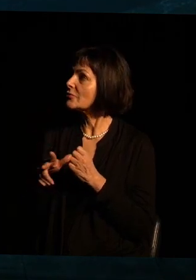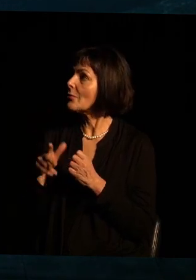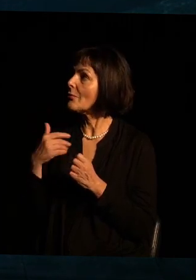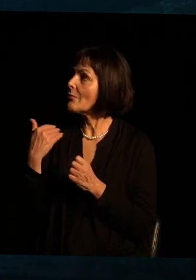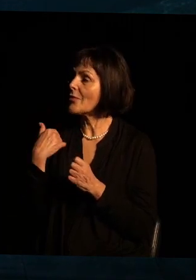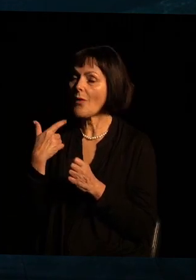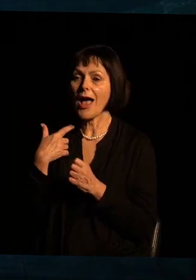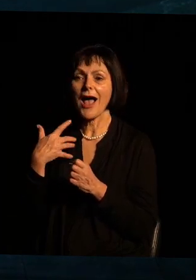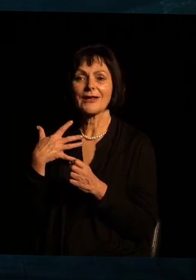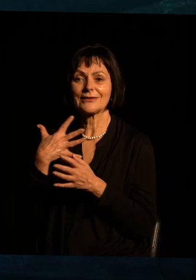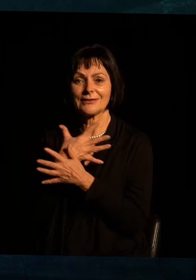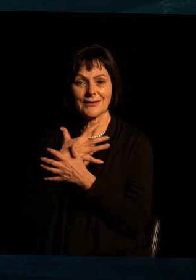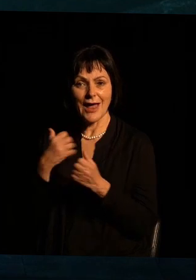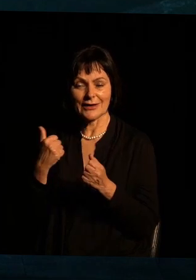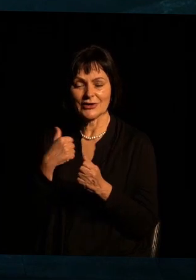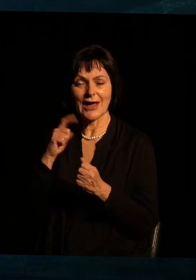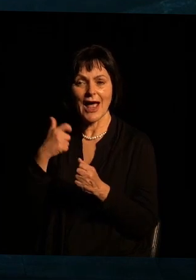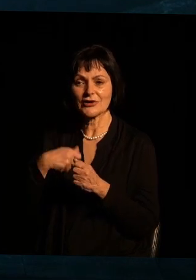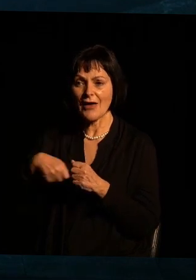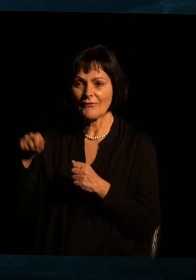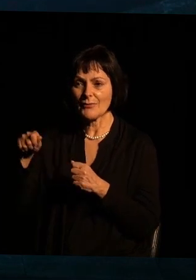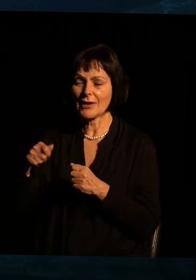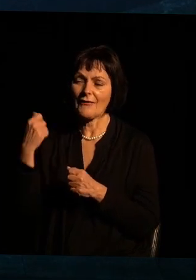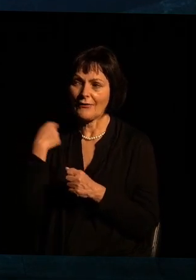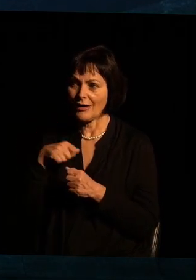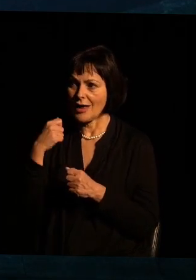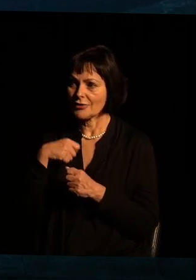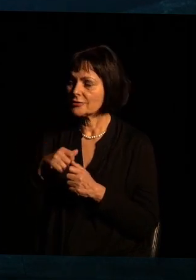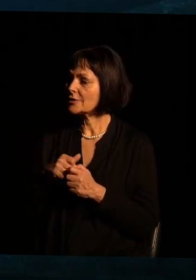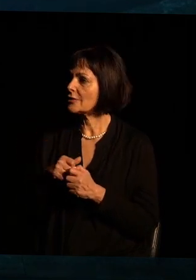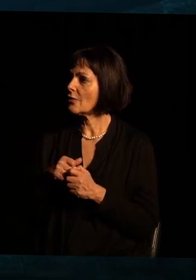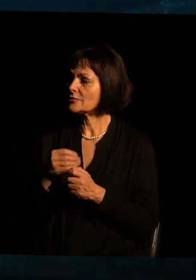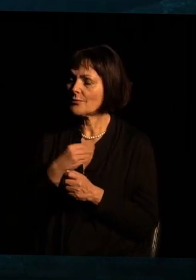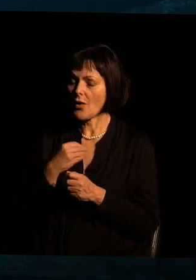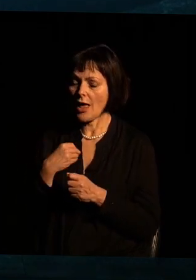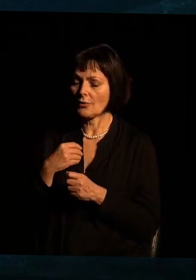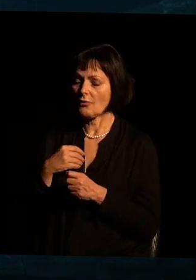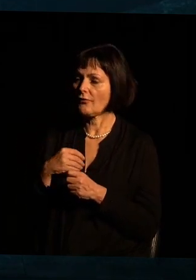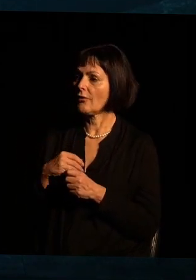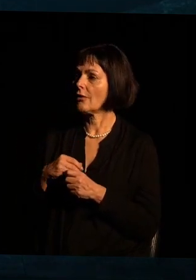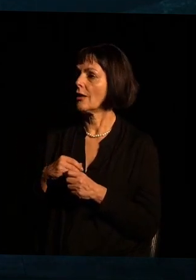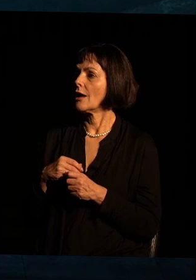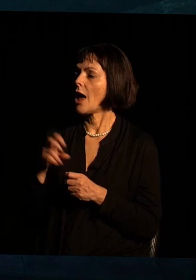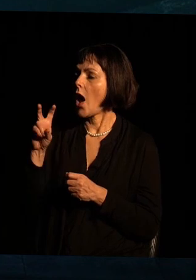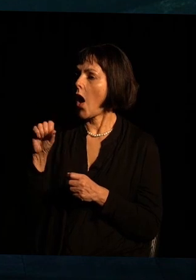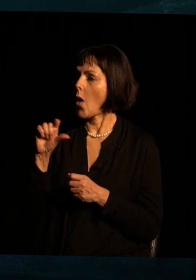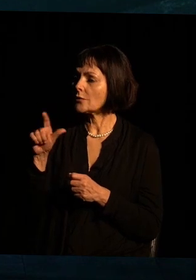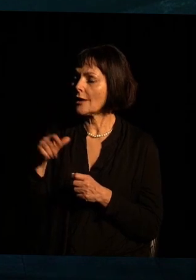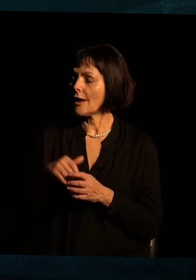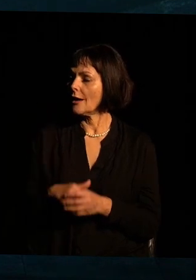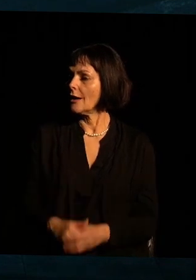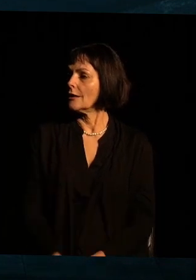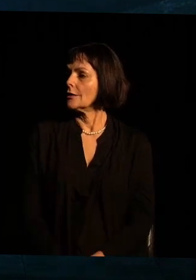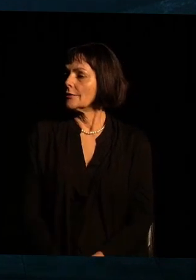była, proszę Państwa, tragiczna ściana. No praktycznie na każdej wyprawie tutaj ktoś zginął z Polaków. No i tak mówię, Rafał Hołda, no ty